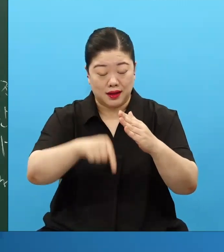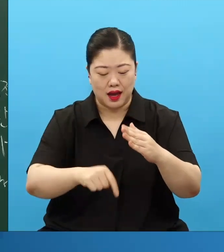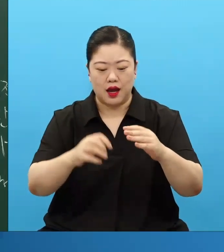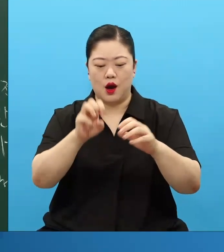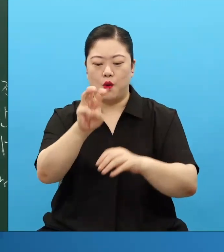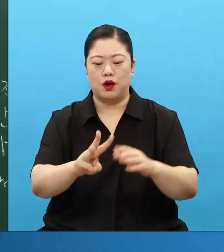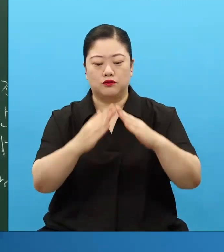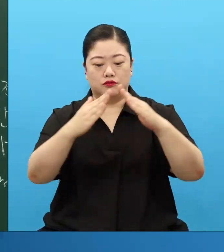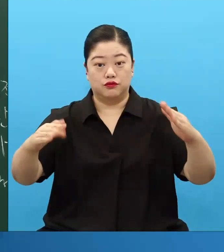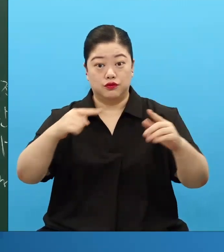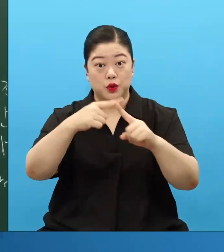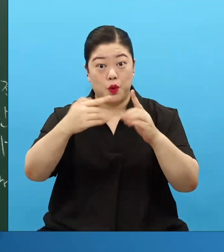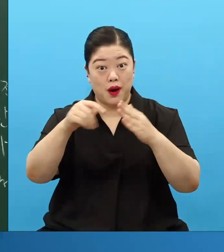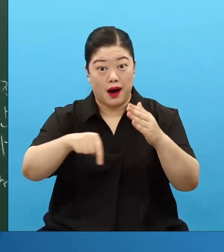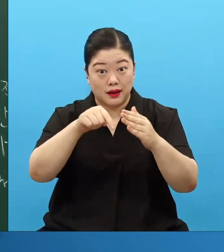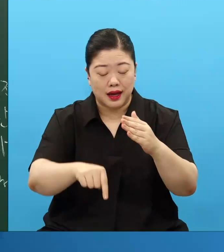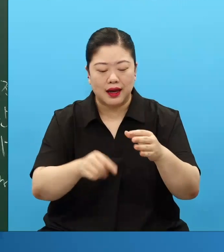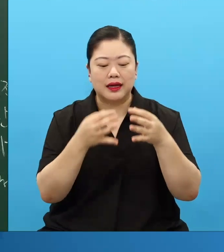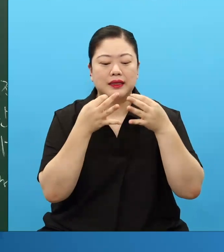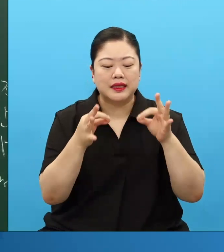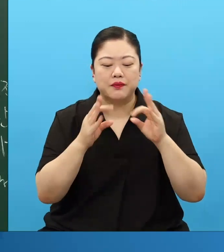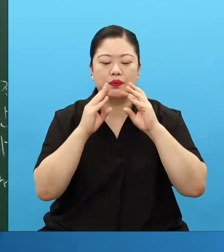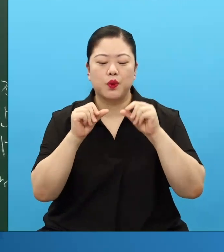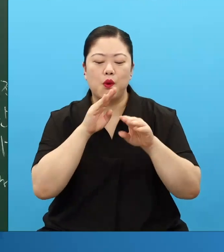축복이 성전의 축복이